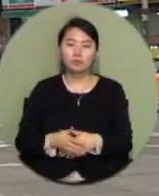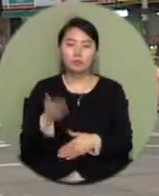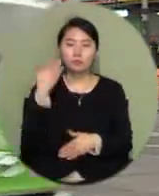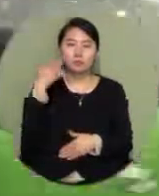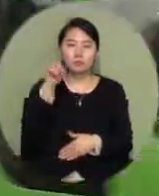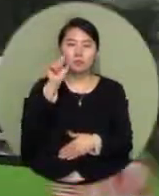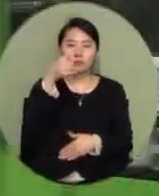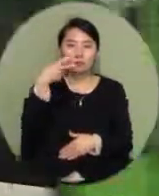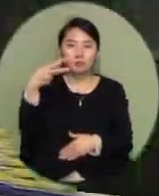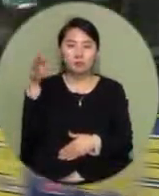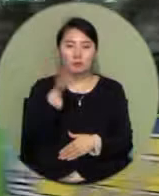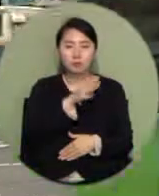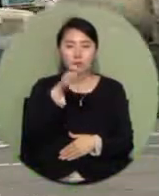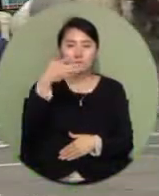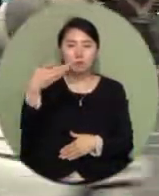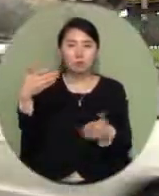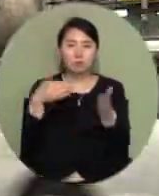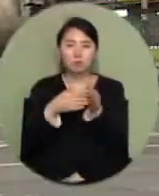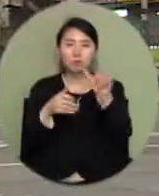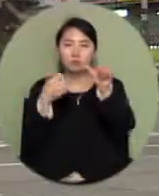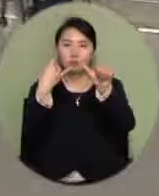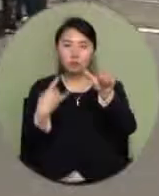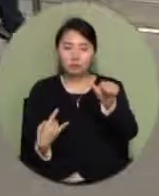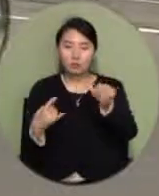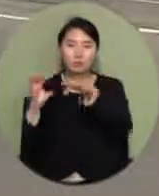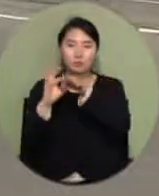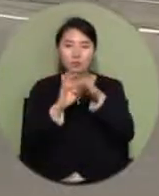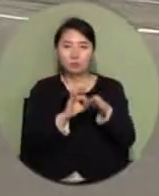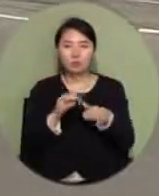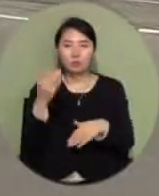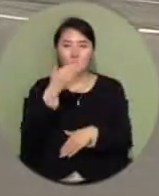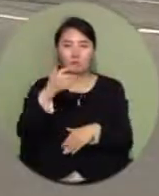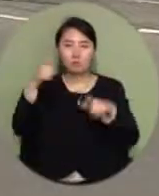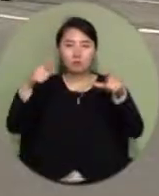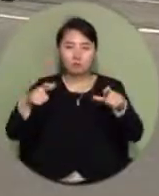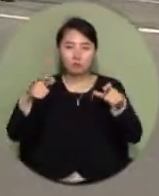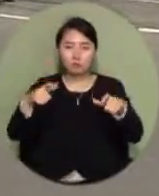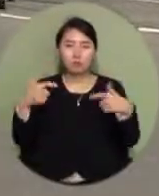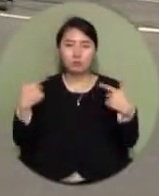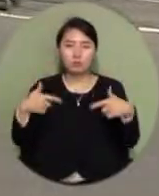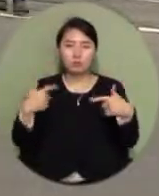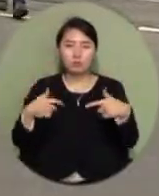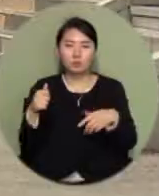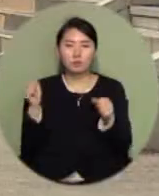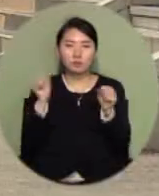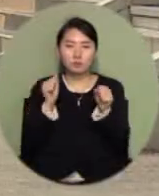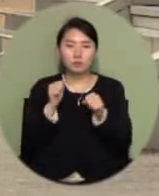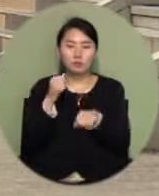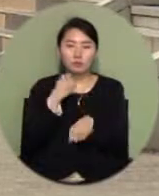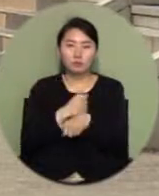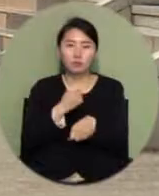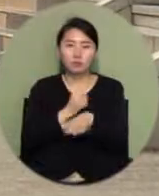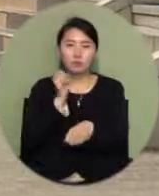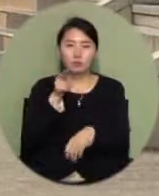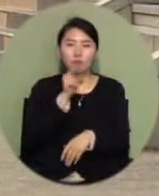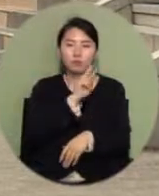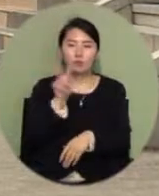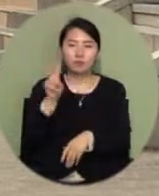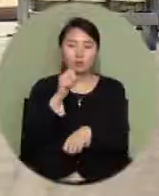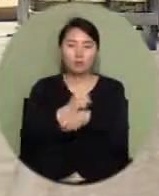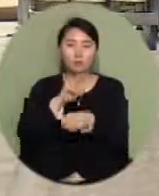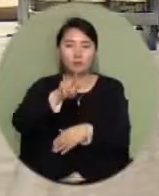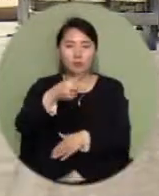지난 15대부터 19대까지 5번의 총선에서 구로구갑의 표심은 냉정했습니다. 여야가